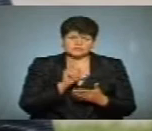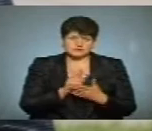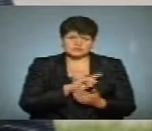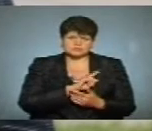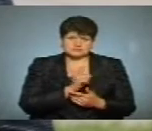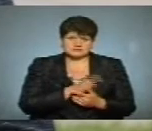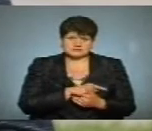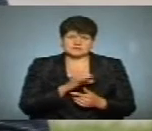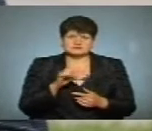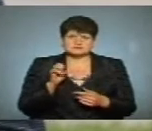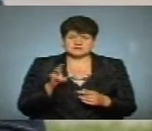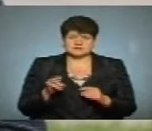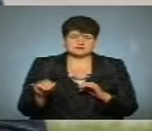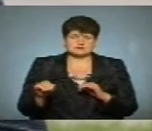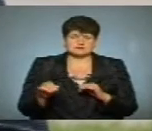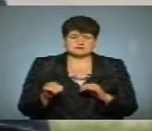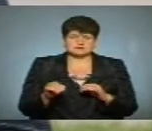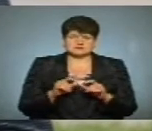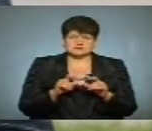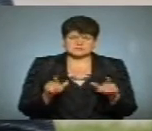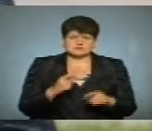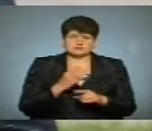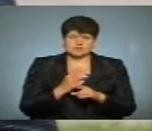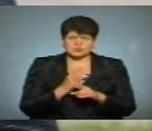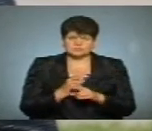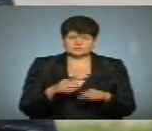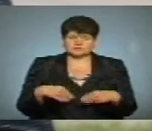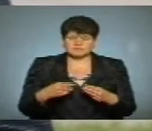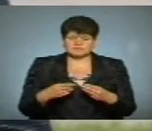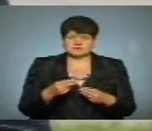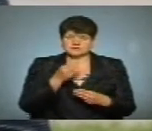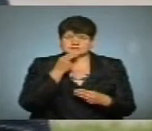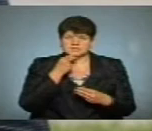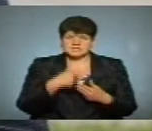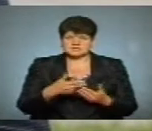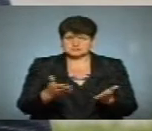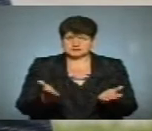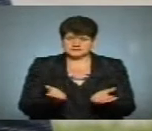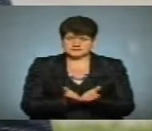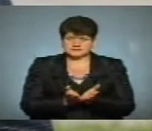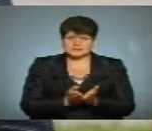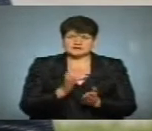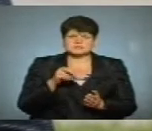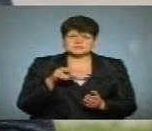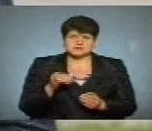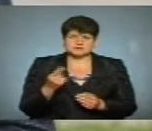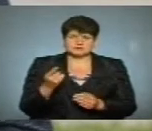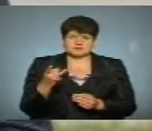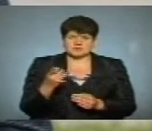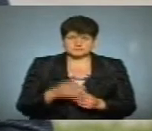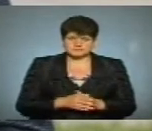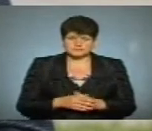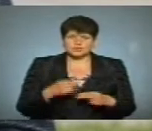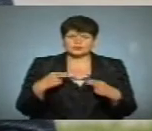санітарні заходи. Заборонено подавати страви на загальних тарілках, а спеції – лише в одноразових стіках.